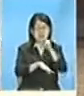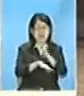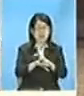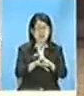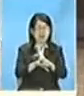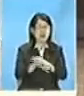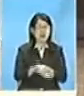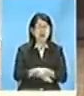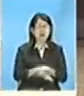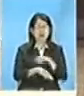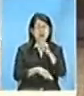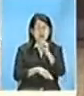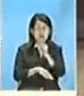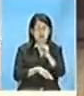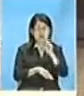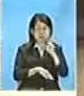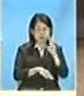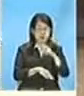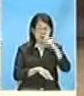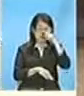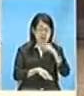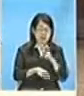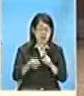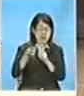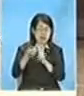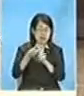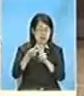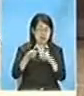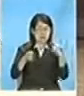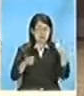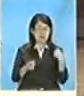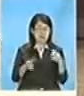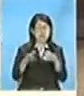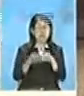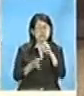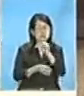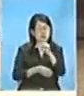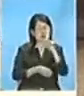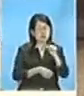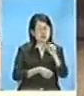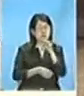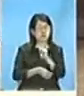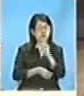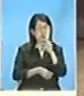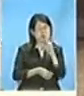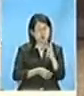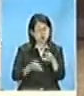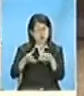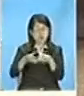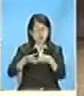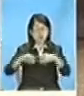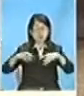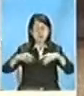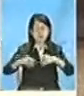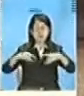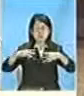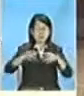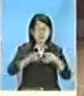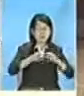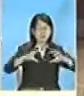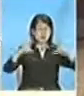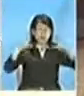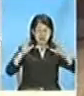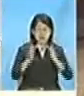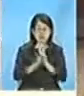ยรัสเซียนำคณะส.ส.ส.ว.ทั้งฝ่ายค้านและฝ่ายรัฐบาลรวมทั้งท่านสมาชิกวุฒิสภ